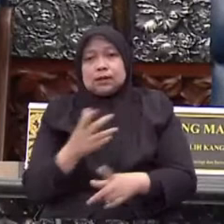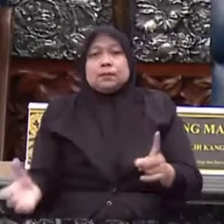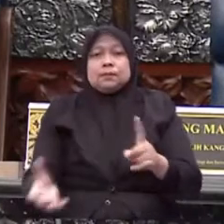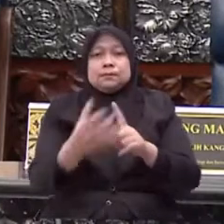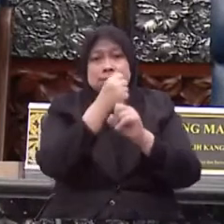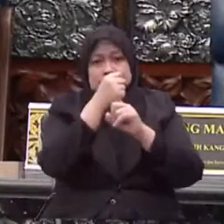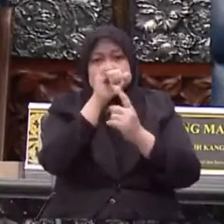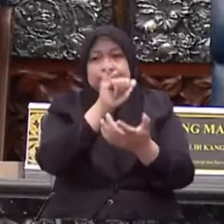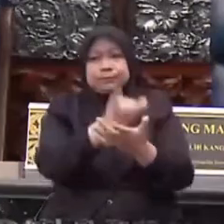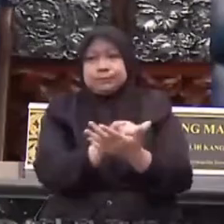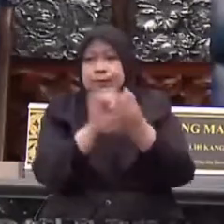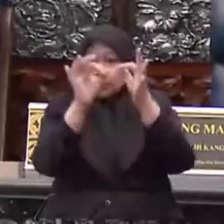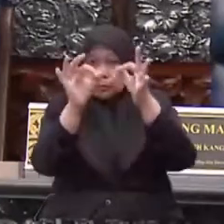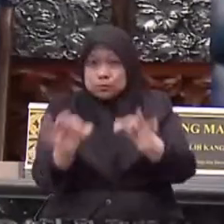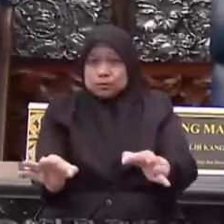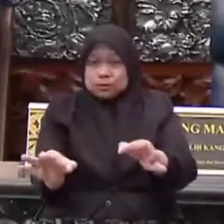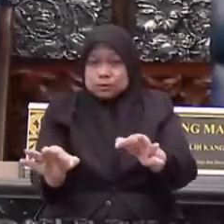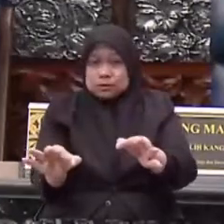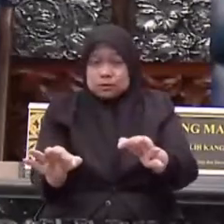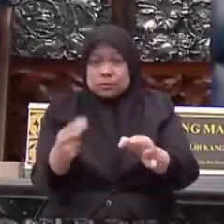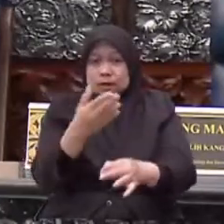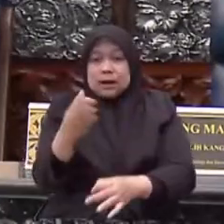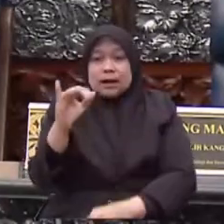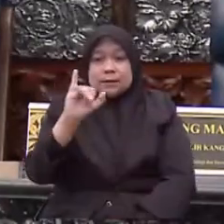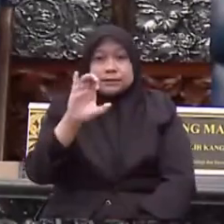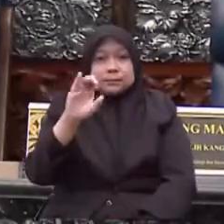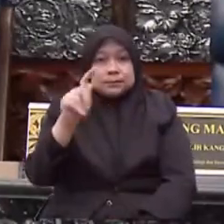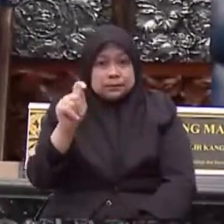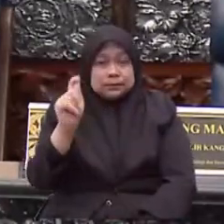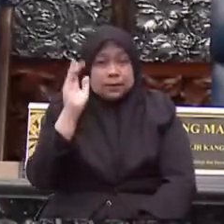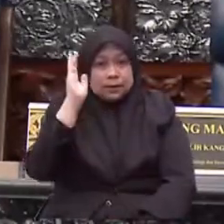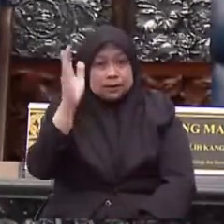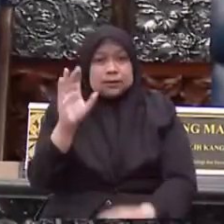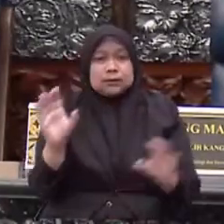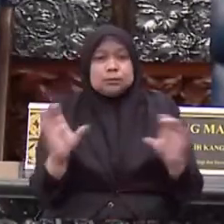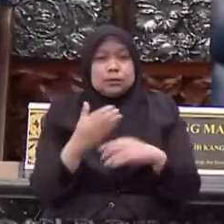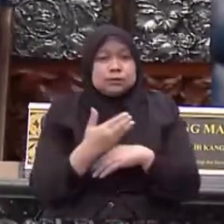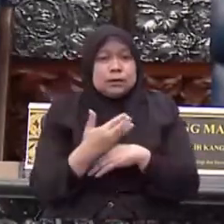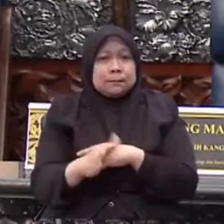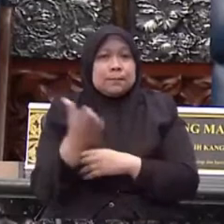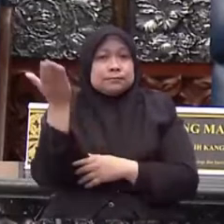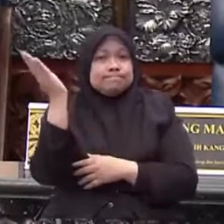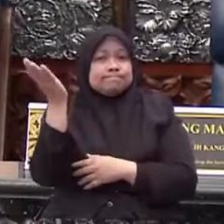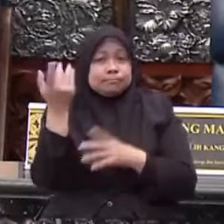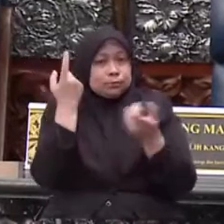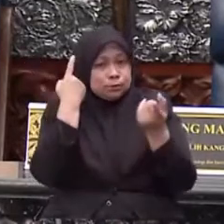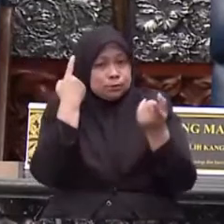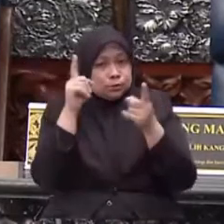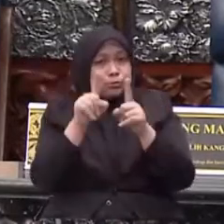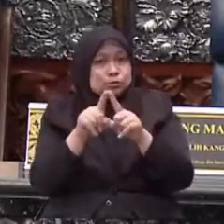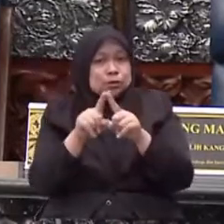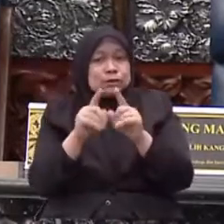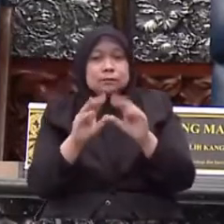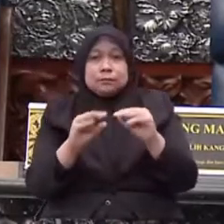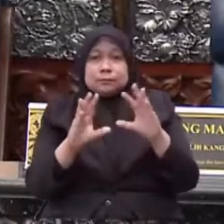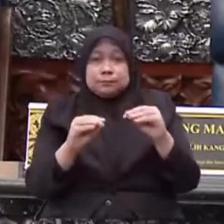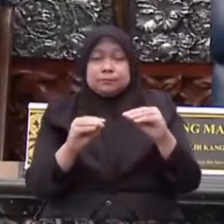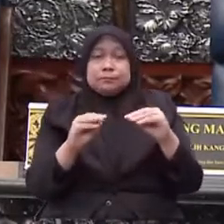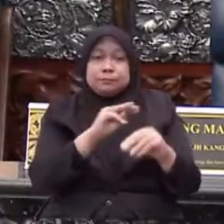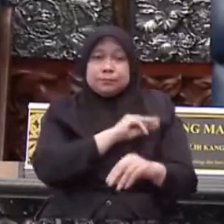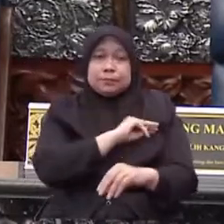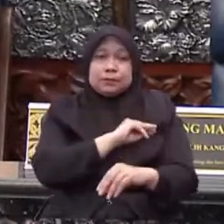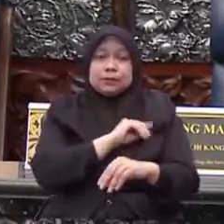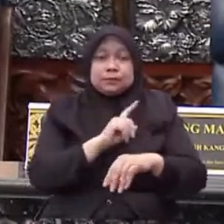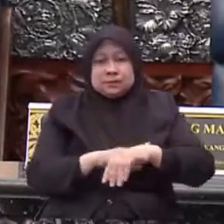tersebut keputusan untuk yang seterusnya akan dibuat selepas pemetaan dan persetujuan di peringkat Jemaat menteri dalam